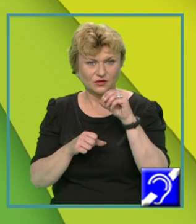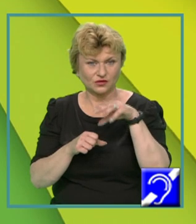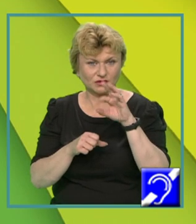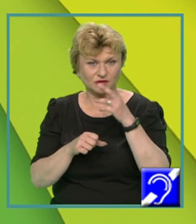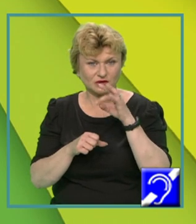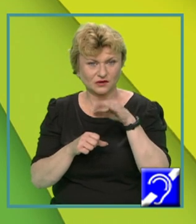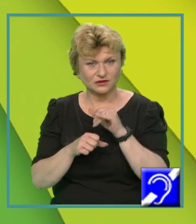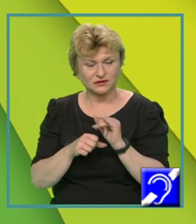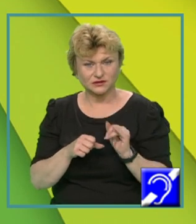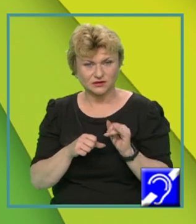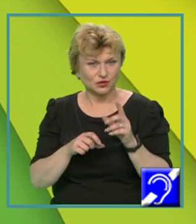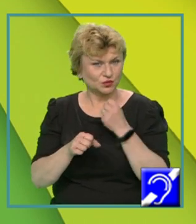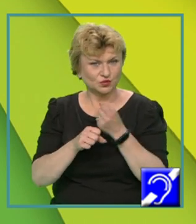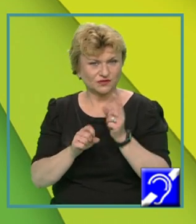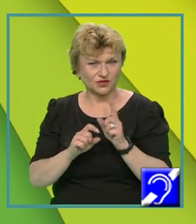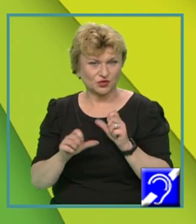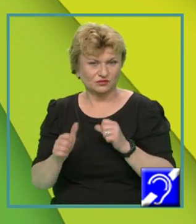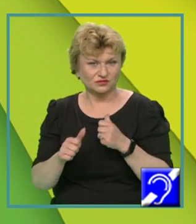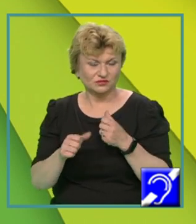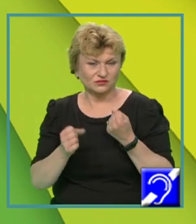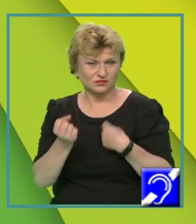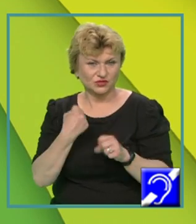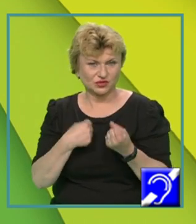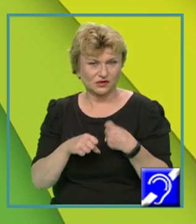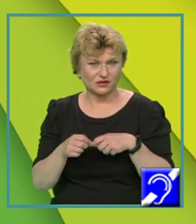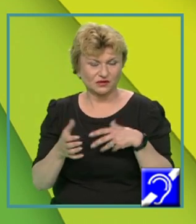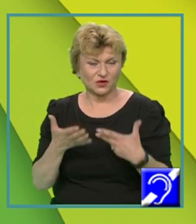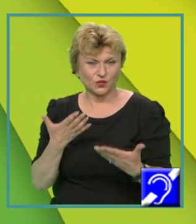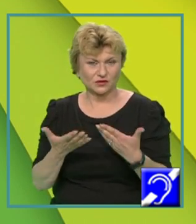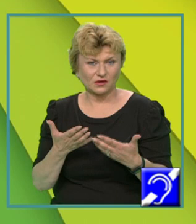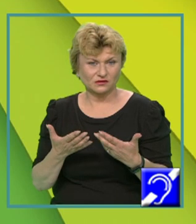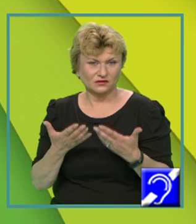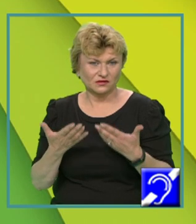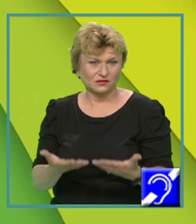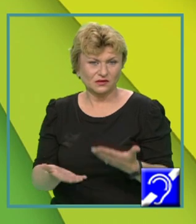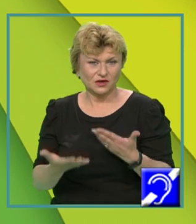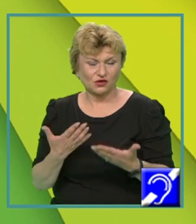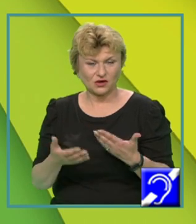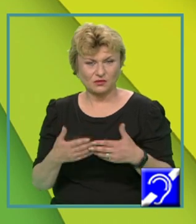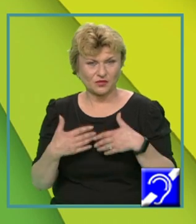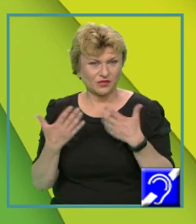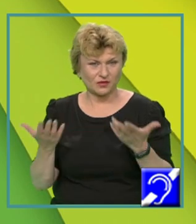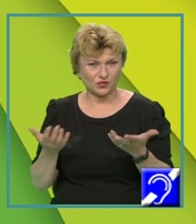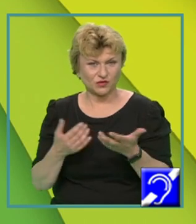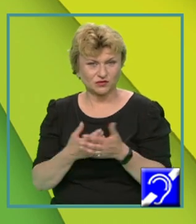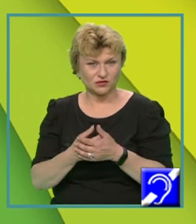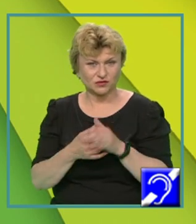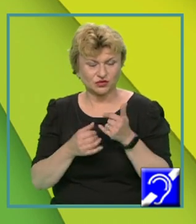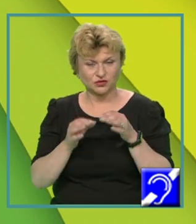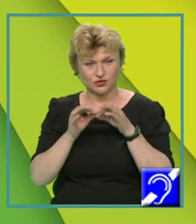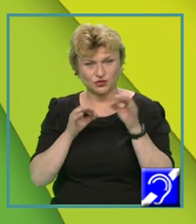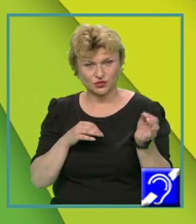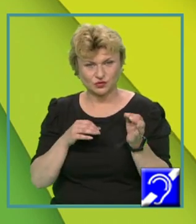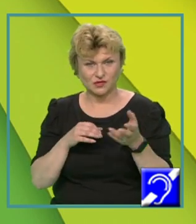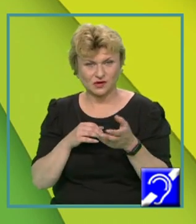constantă, nu se produce mișcare, omul nu poate să ridice greutatea, este prea mare greutatea, contracție izometrică. Izotonice, observați, lungimea s-a